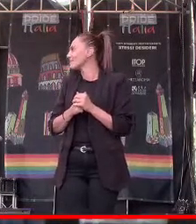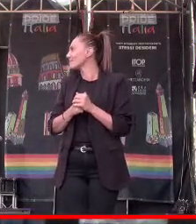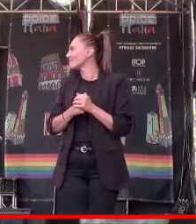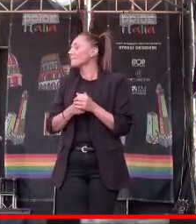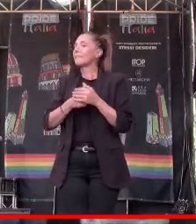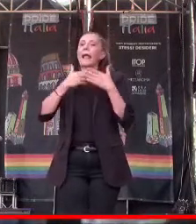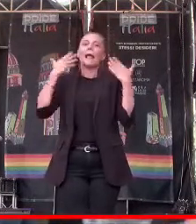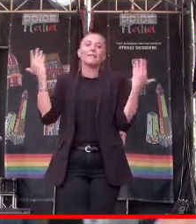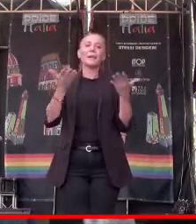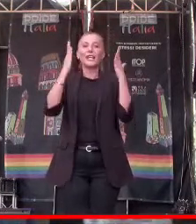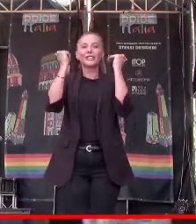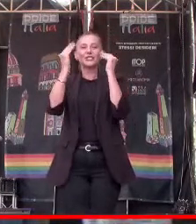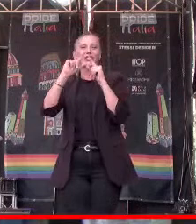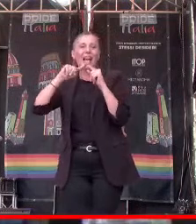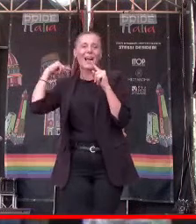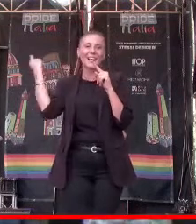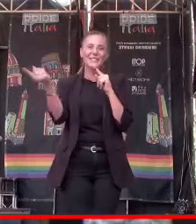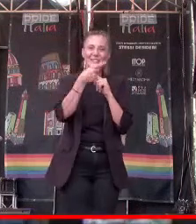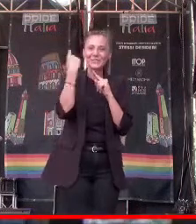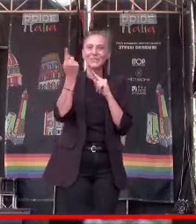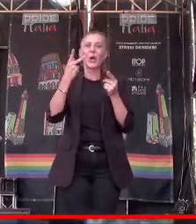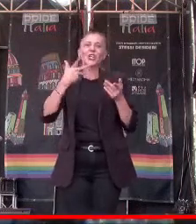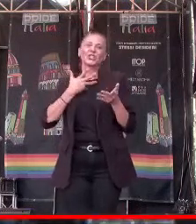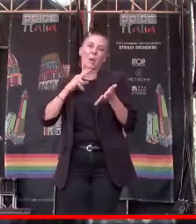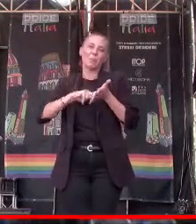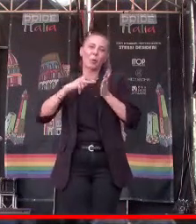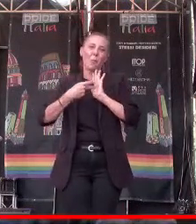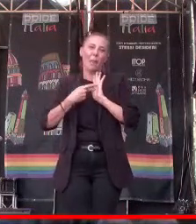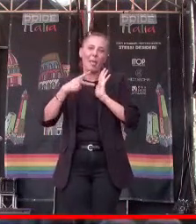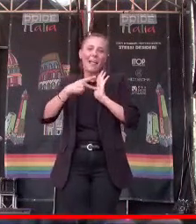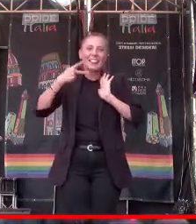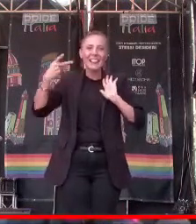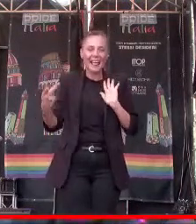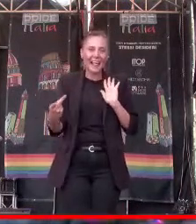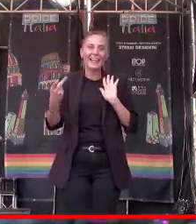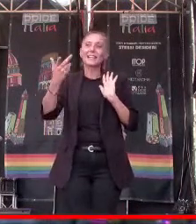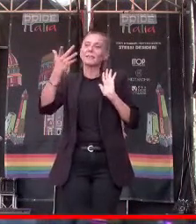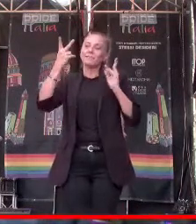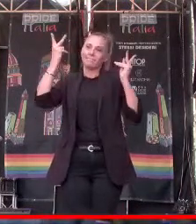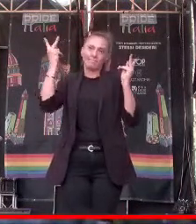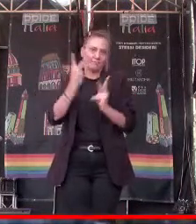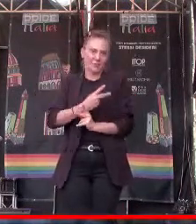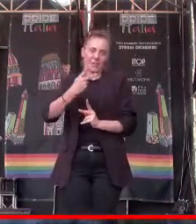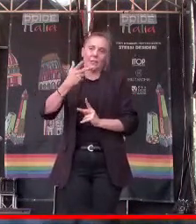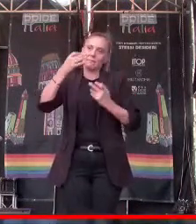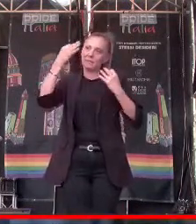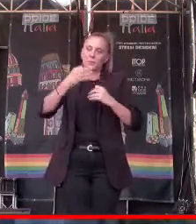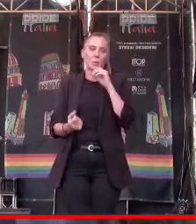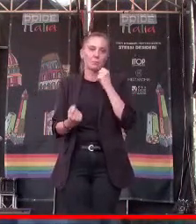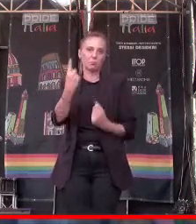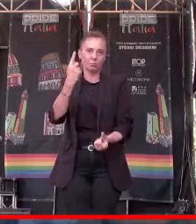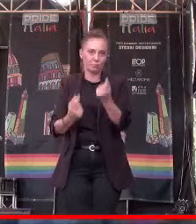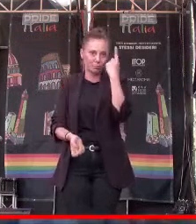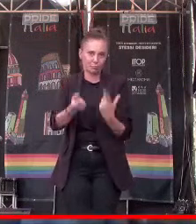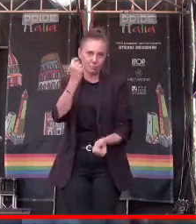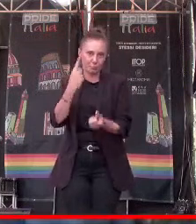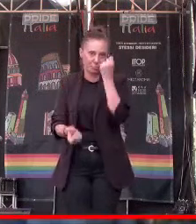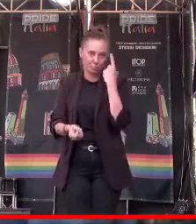Allora, vabbè, ciao a tutti, piccolo problema tecnico, come tanti ce ne saranno nel corso della